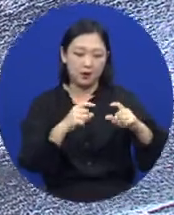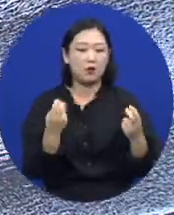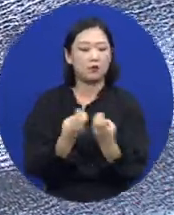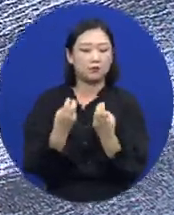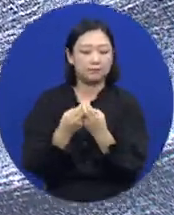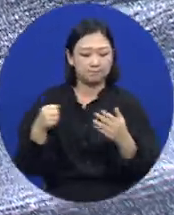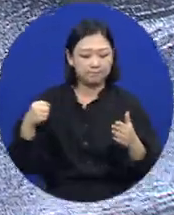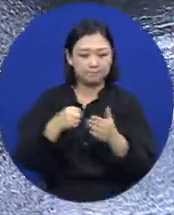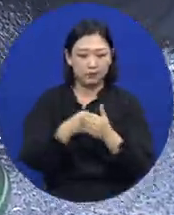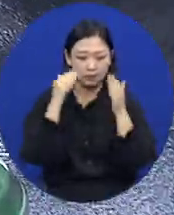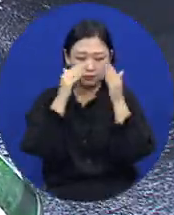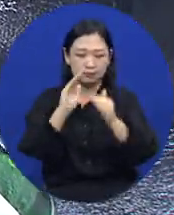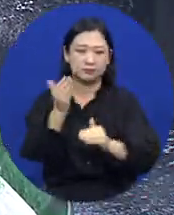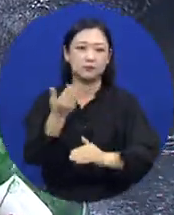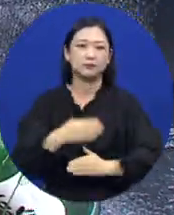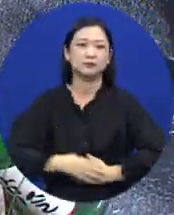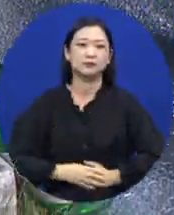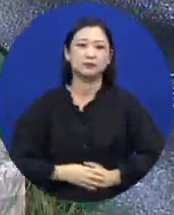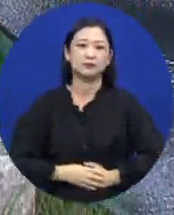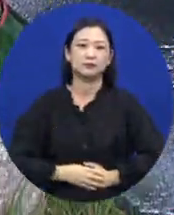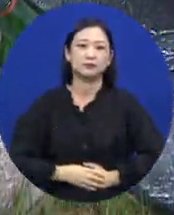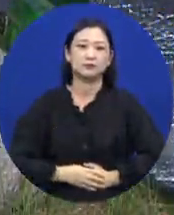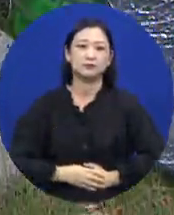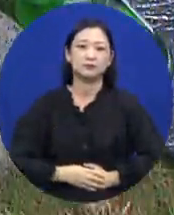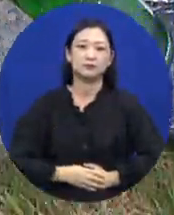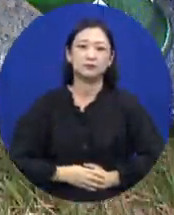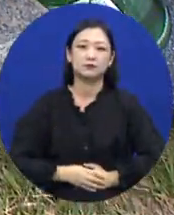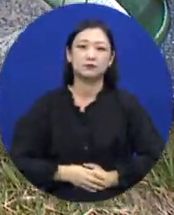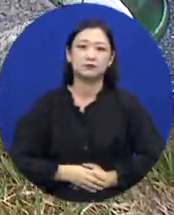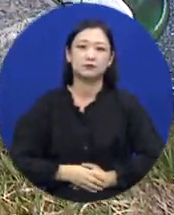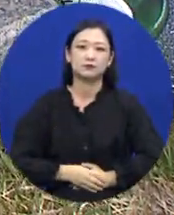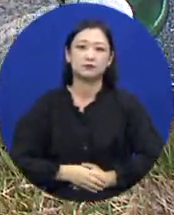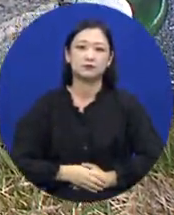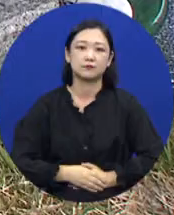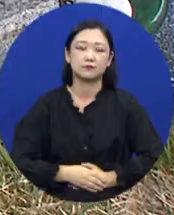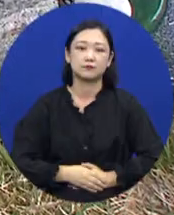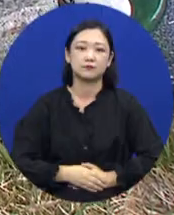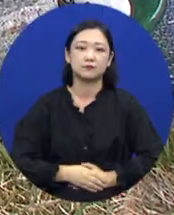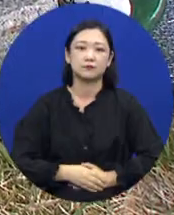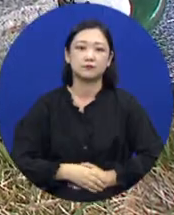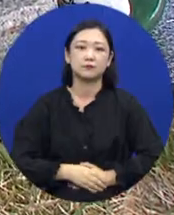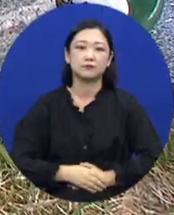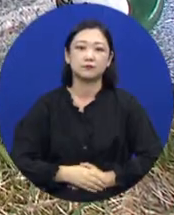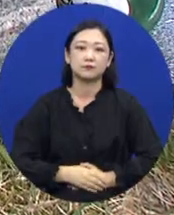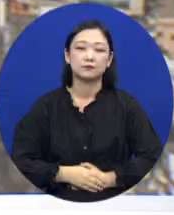결정 될 지 주목됩니다 mbc 뉴스 김찬영 입니다